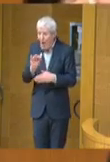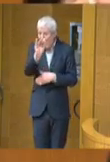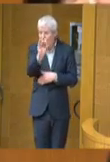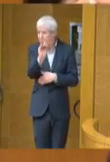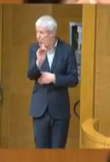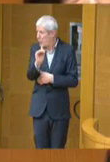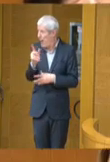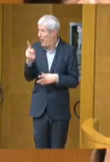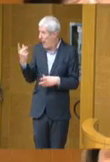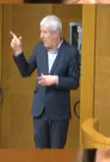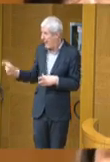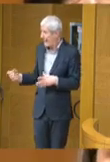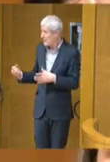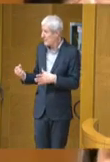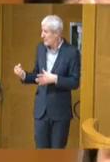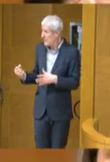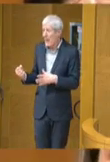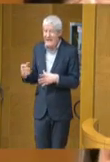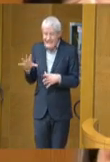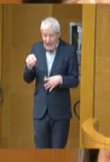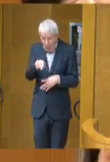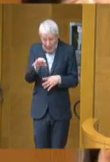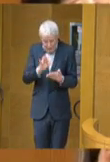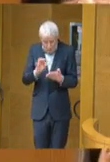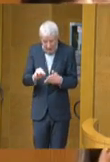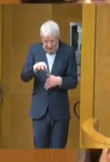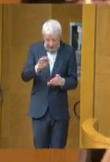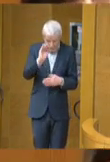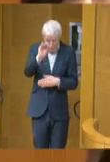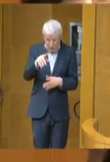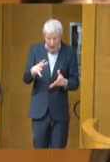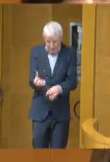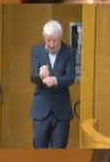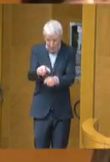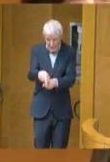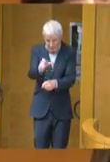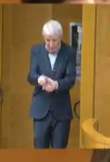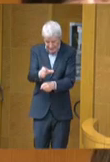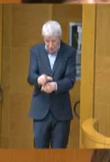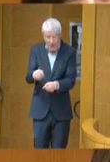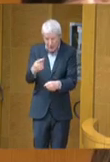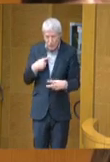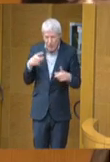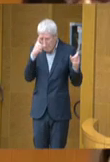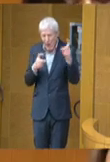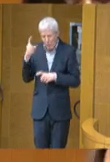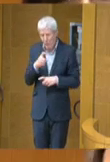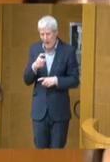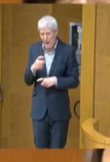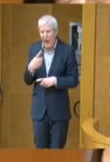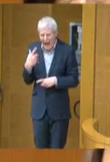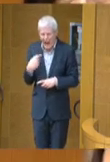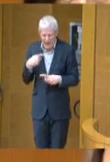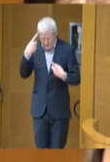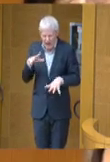a queste persone, c'è da preoccuparsi, signore, ma davvero da preoccuparsi. Perciò credo che gli studenti siano nervosi